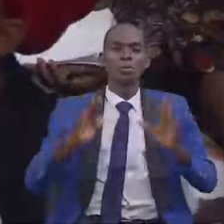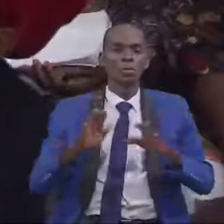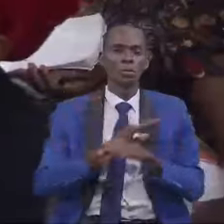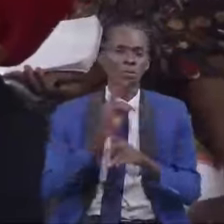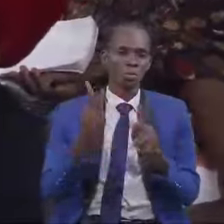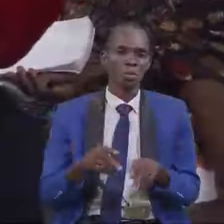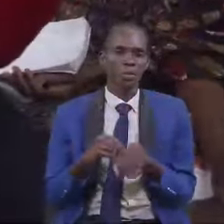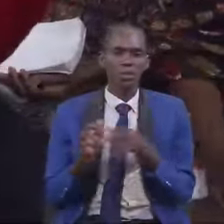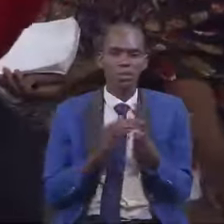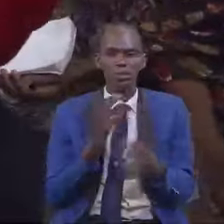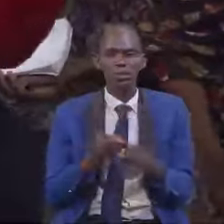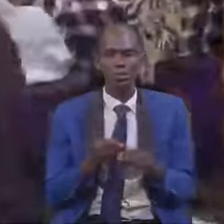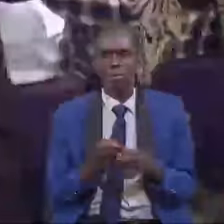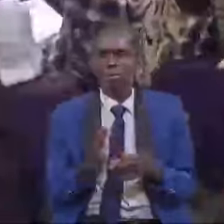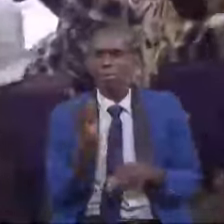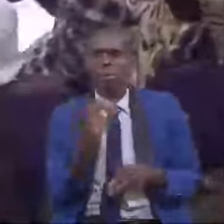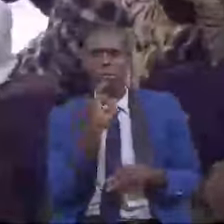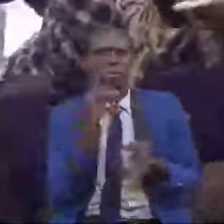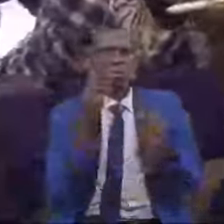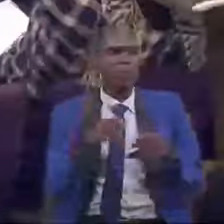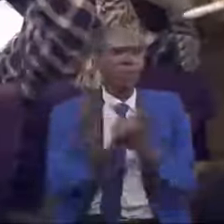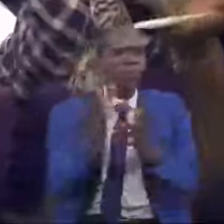Je regarde les réalisateurs.